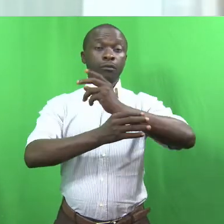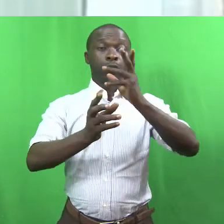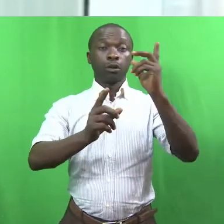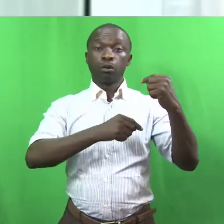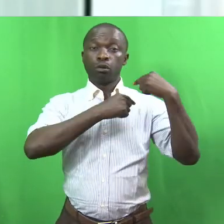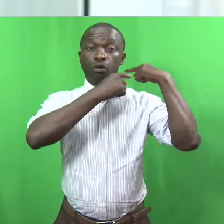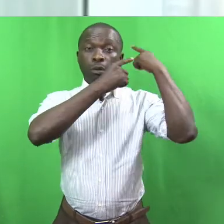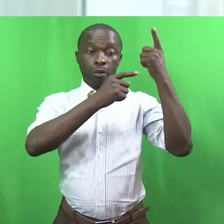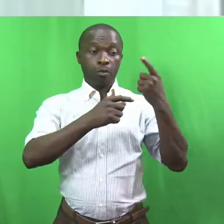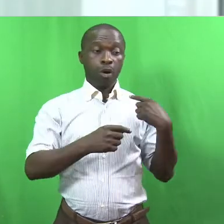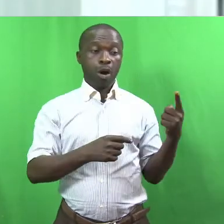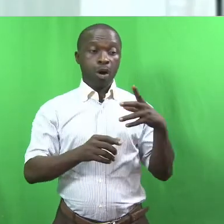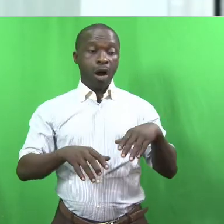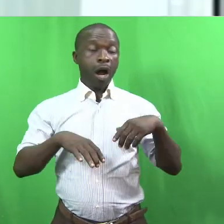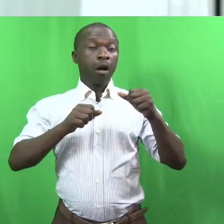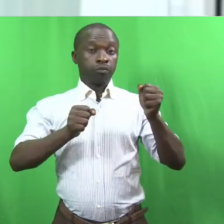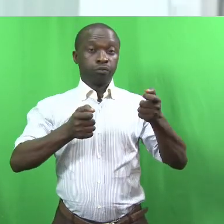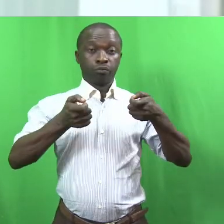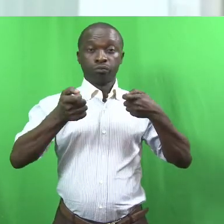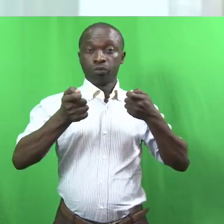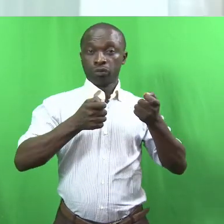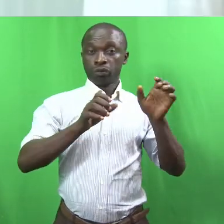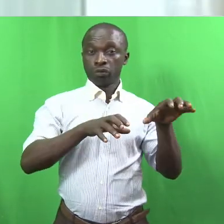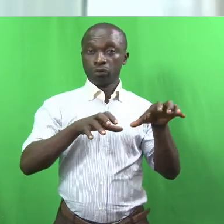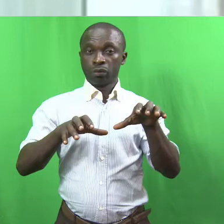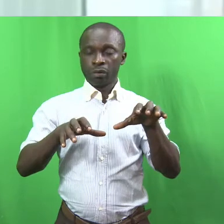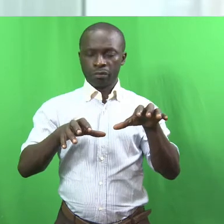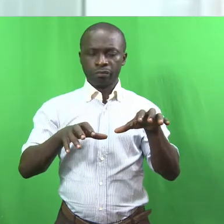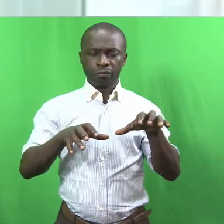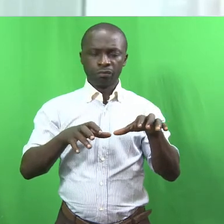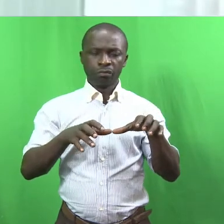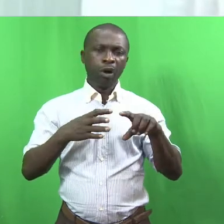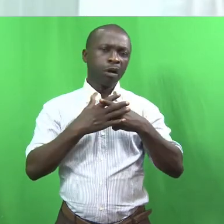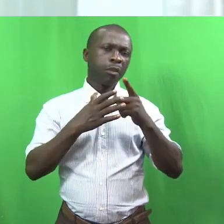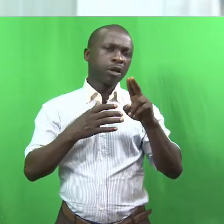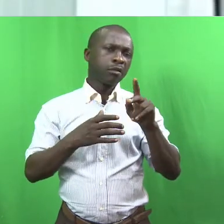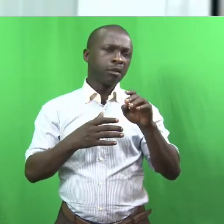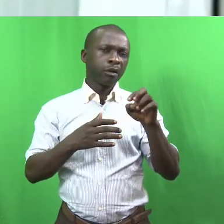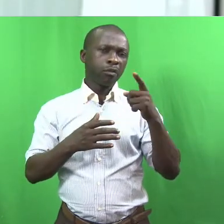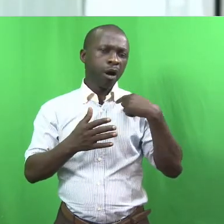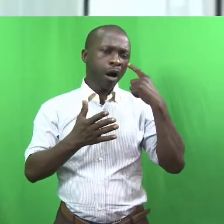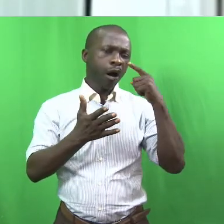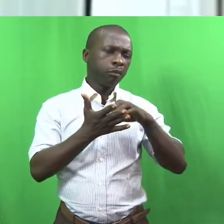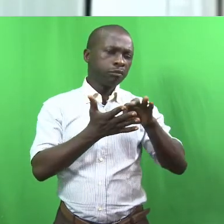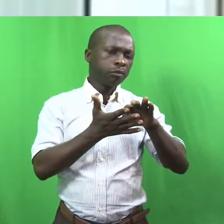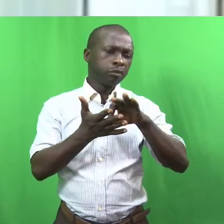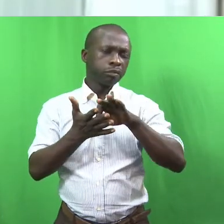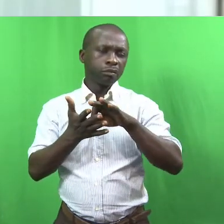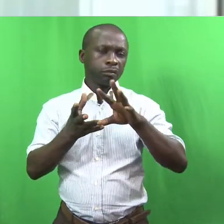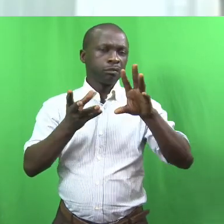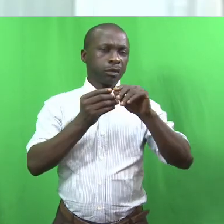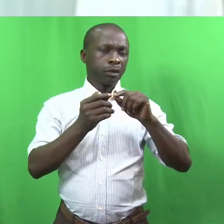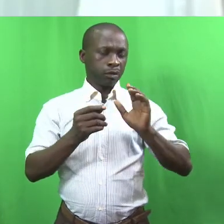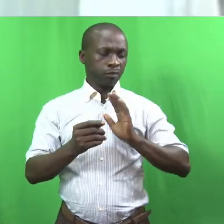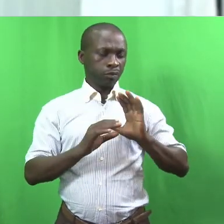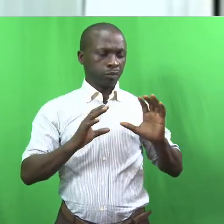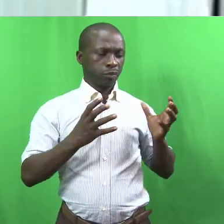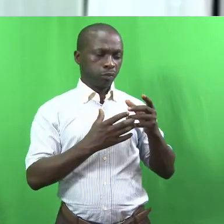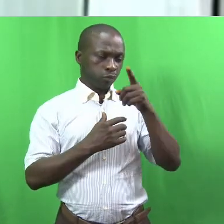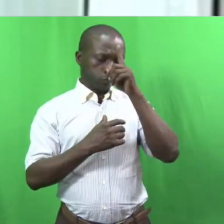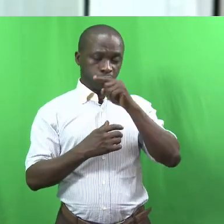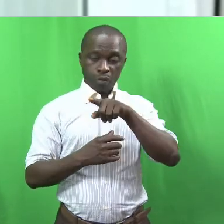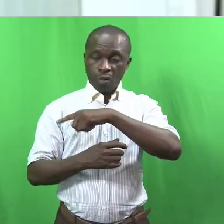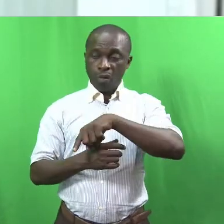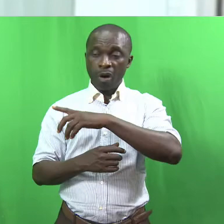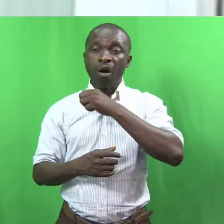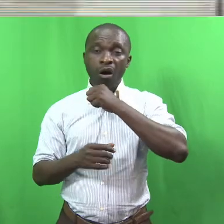consultations nationales du mois de novembre, le président a dit avoir fait le constat selon lequel l'alliance entre son cash et le FCC de Joseph